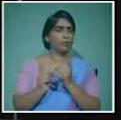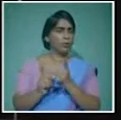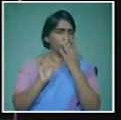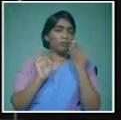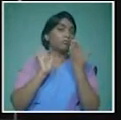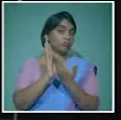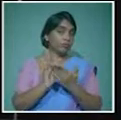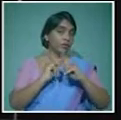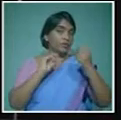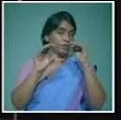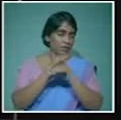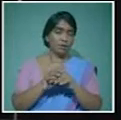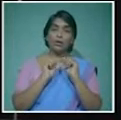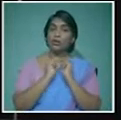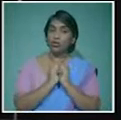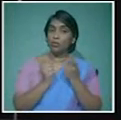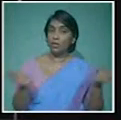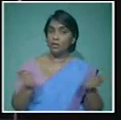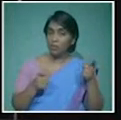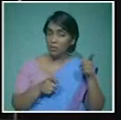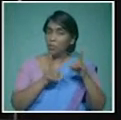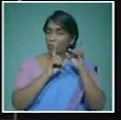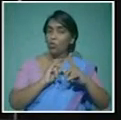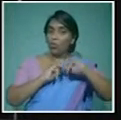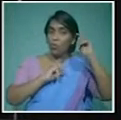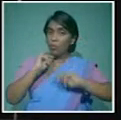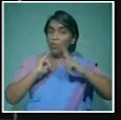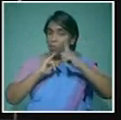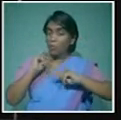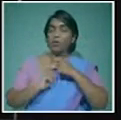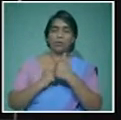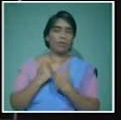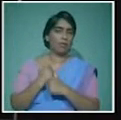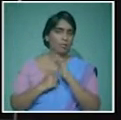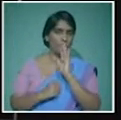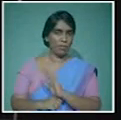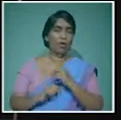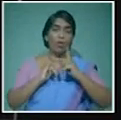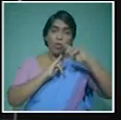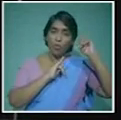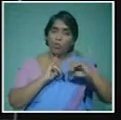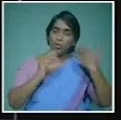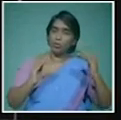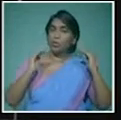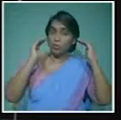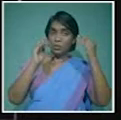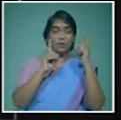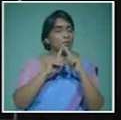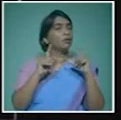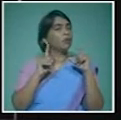හඳුන්වා දිය යුතුයි. රැකියා වෙළඳපොළට අනුව උපාධිධාරීන් බිහි කළ යුතුයි. උපාධියක් හෝ උසස්